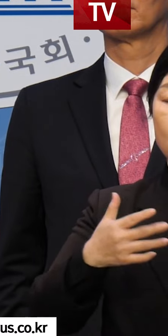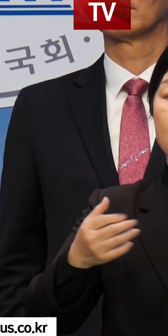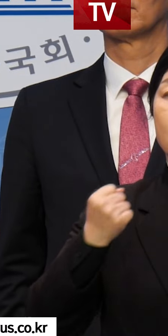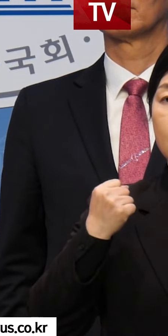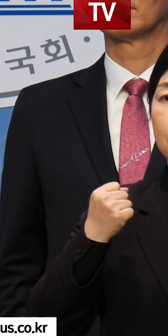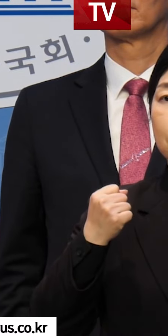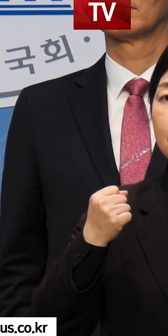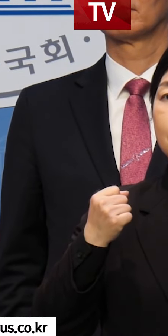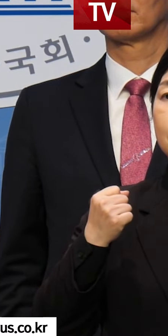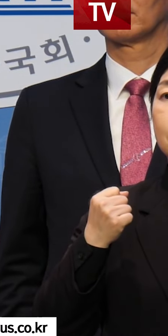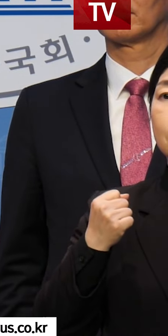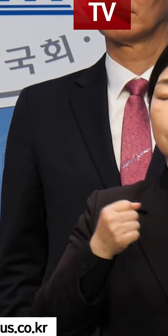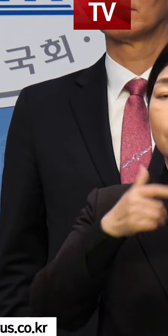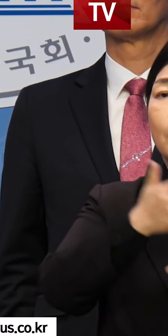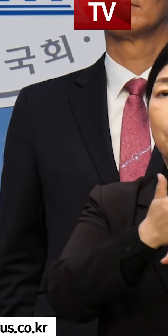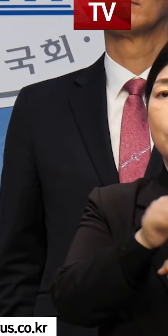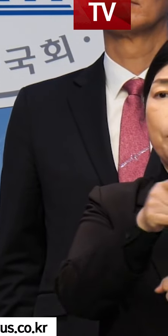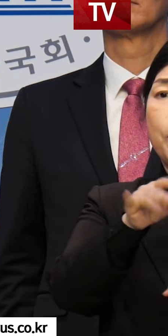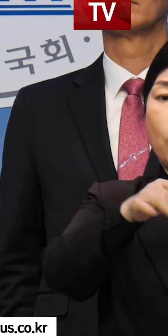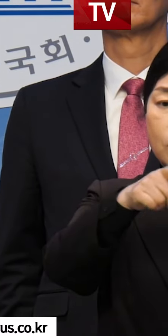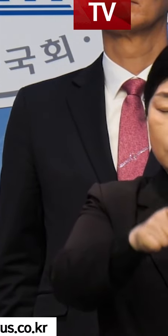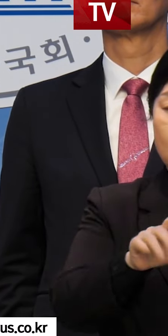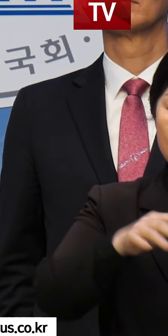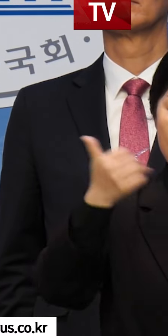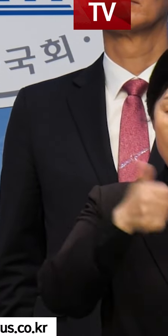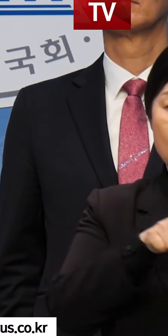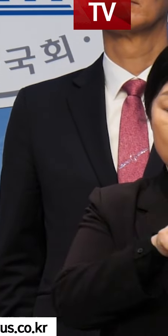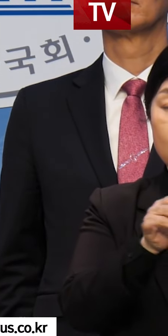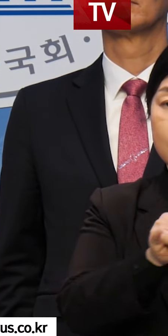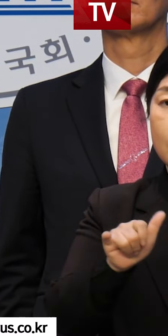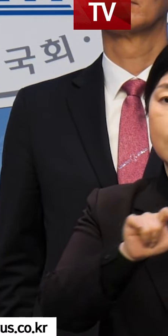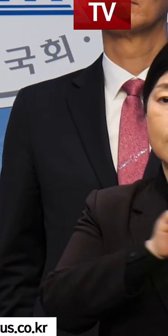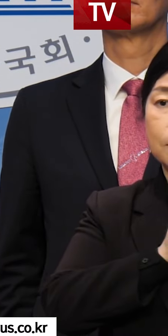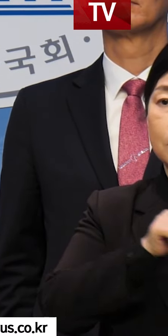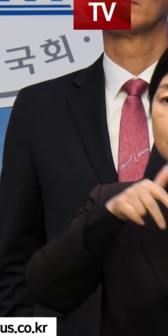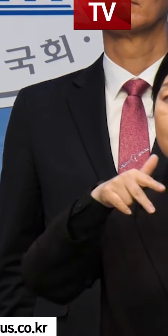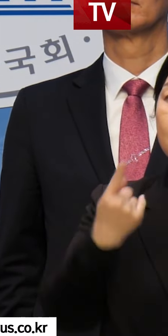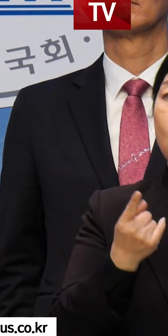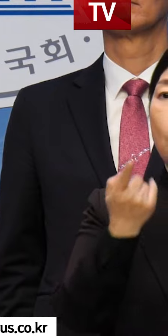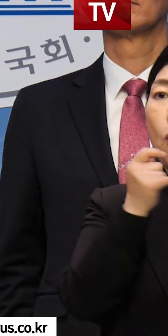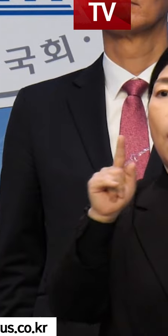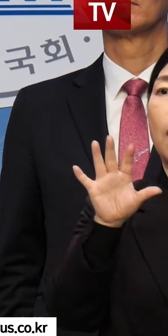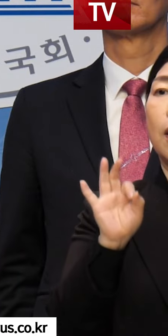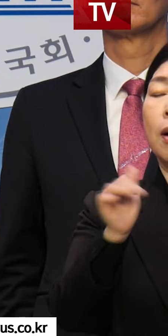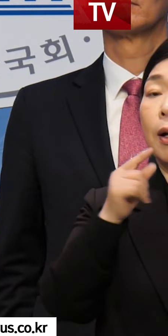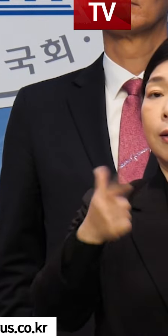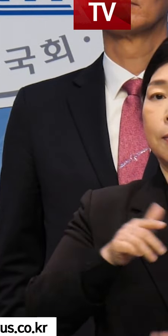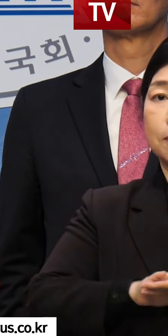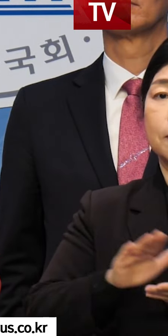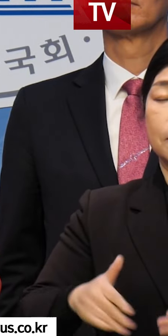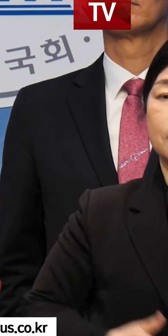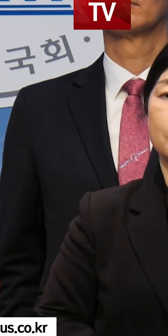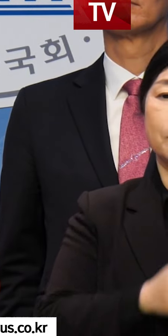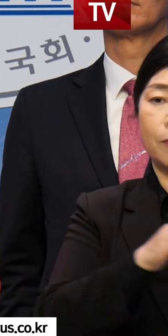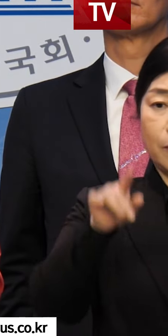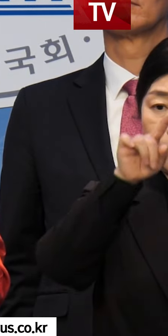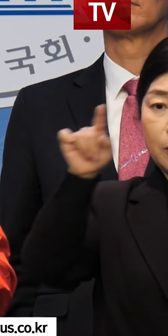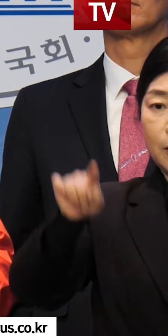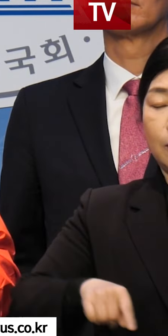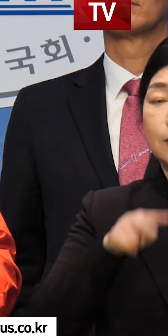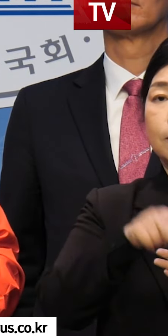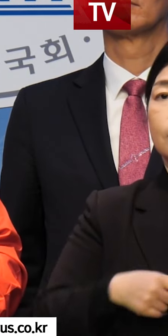국민의힘 남양주 병지역 국회의원 후보 조광한입니다. 예, 준비해온